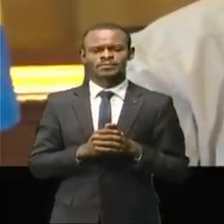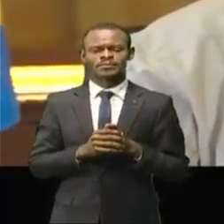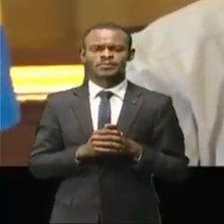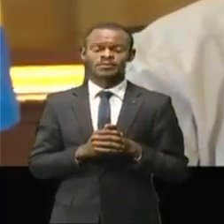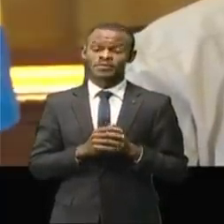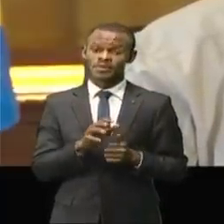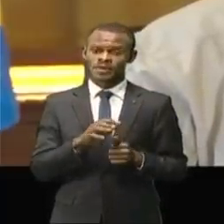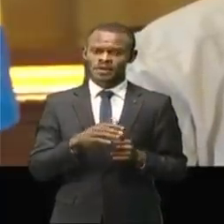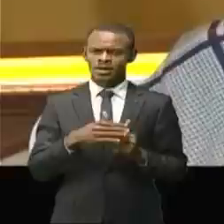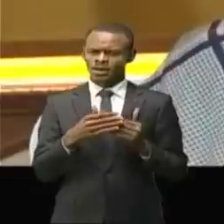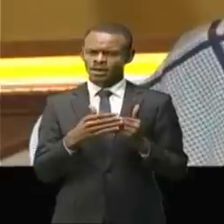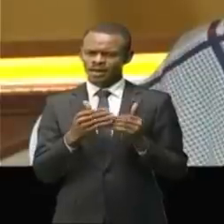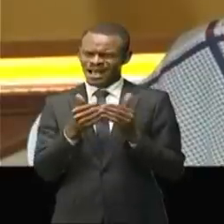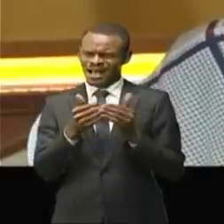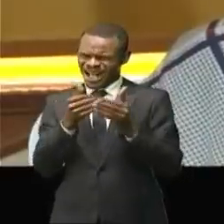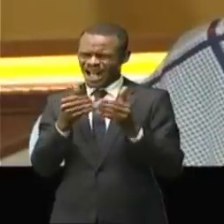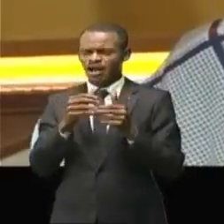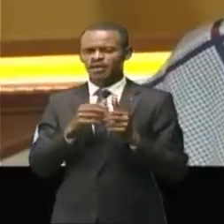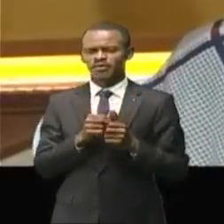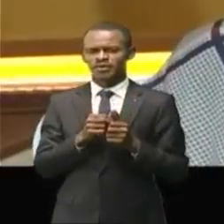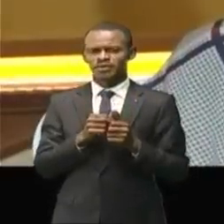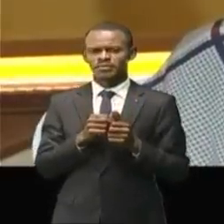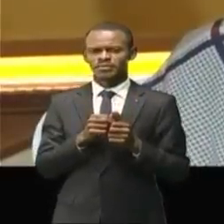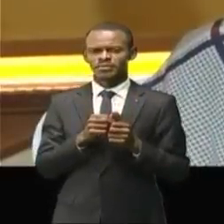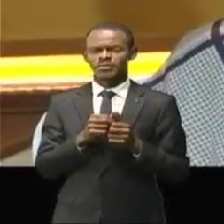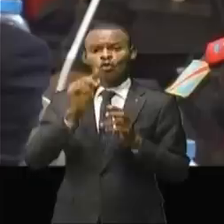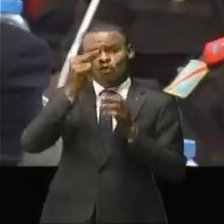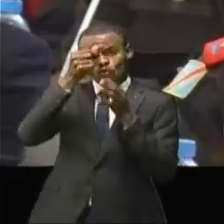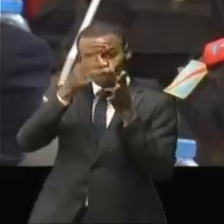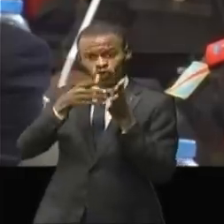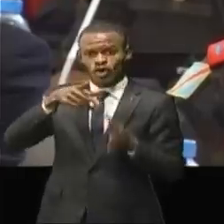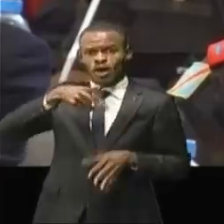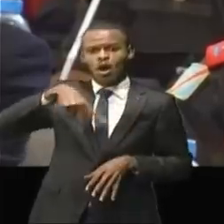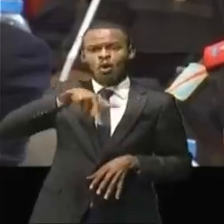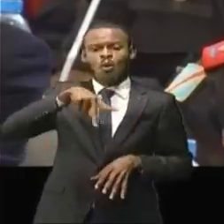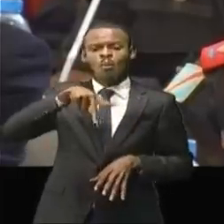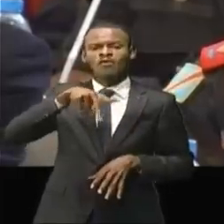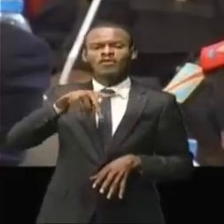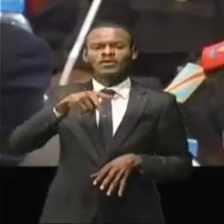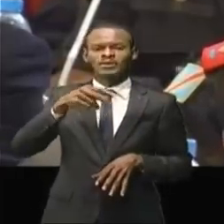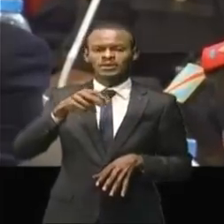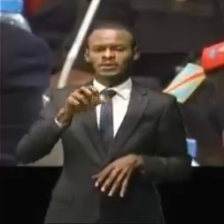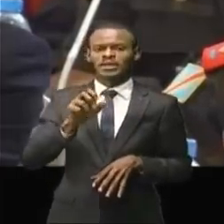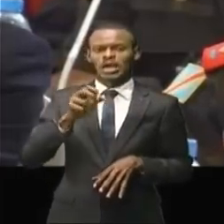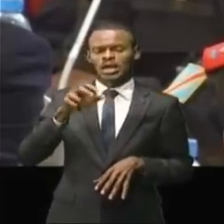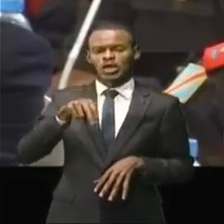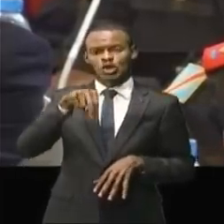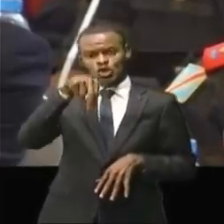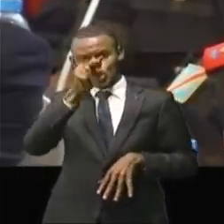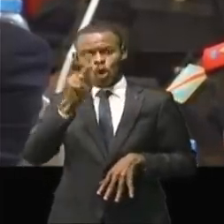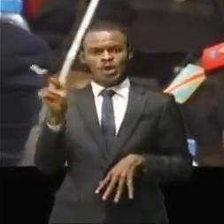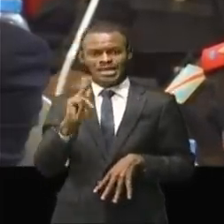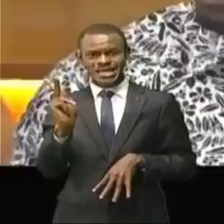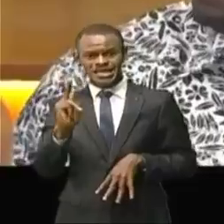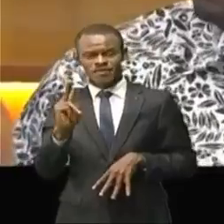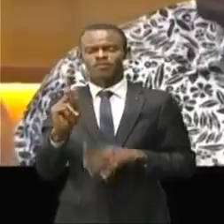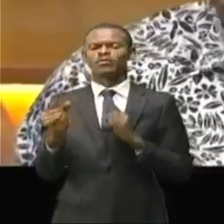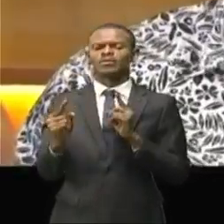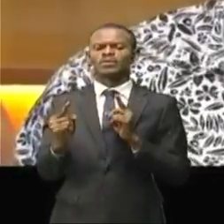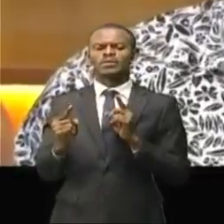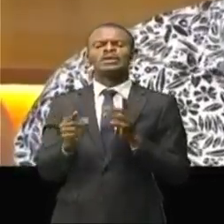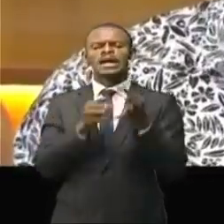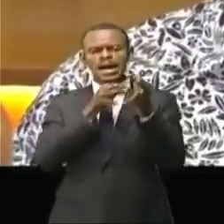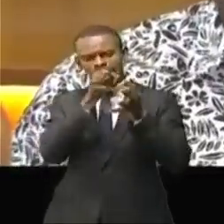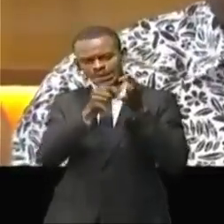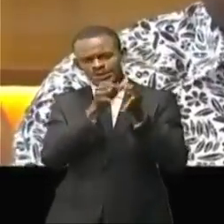peu avant les gouvernements de la province du Nord qui vous les lieutenant général constant d'Imma a brossé la situation sécuritaire